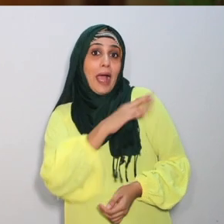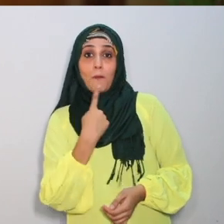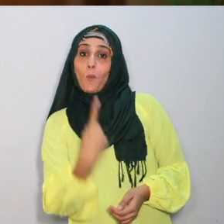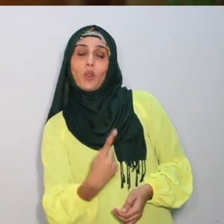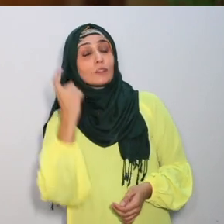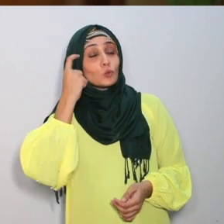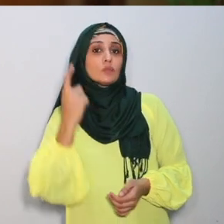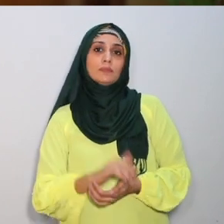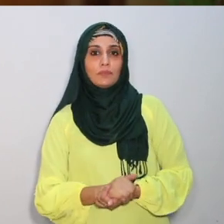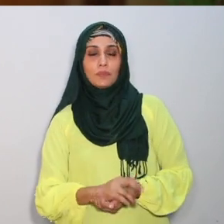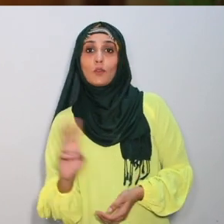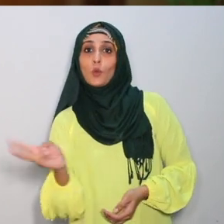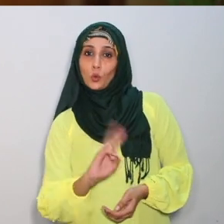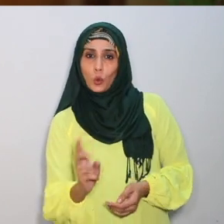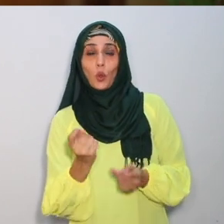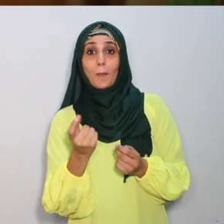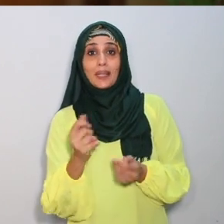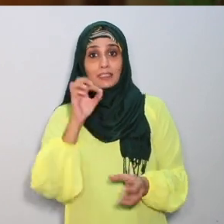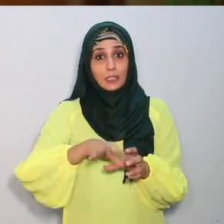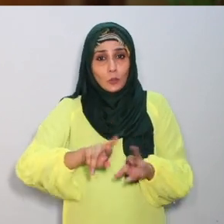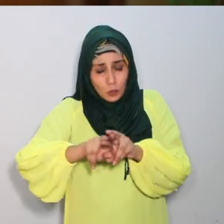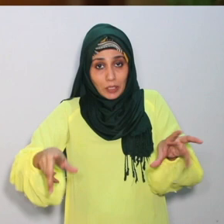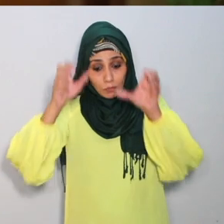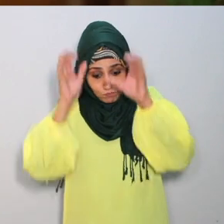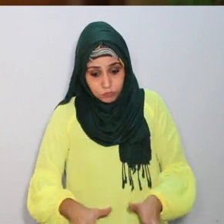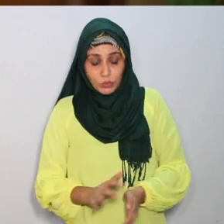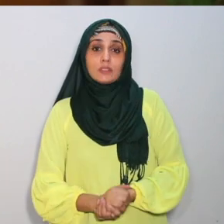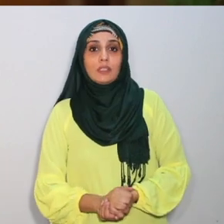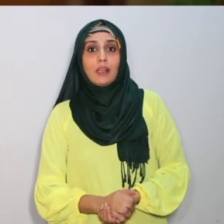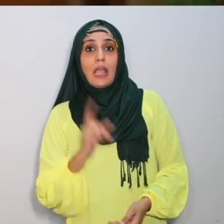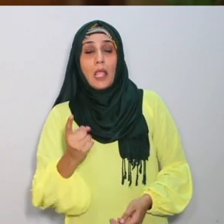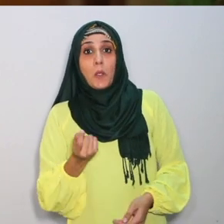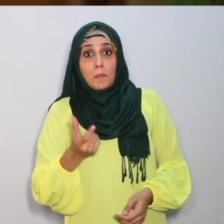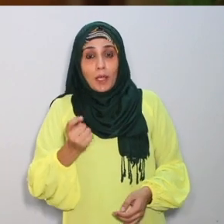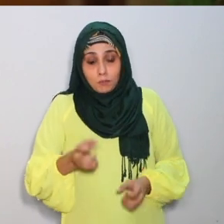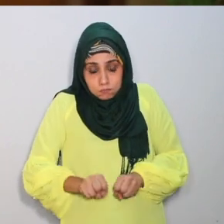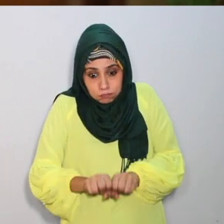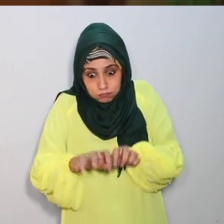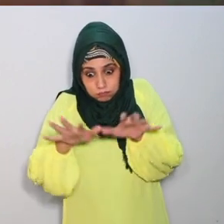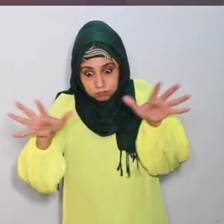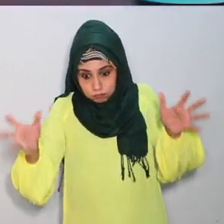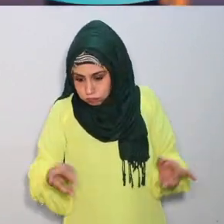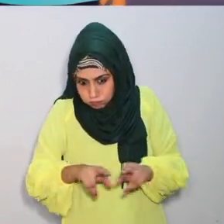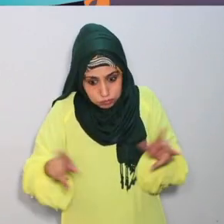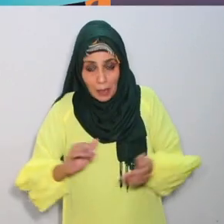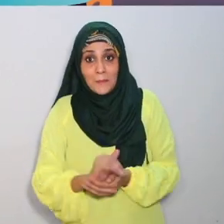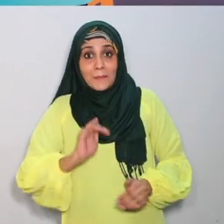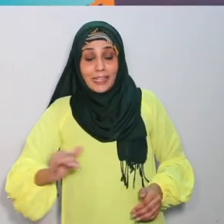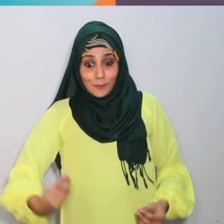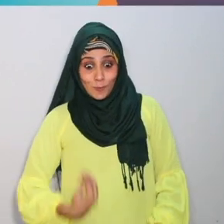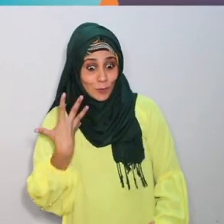कहा। जब उन्होंने गुल्लक तोड़ा तो उसमें से पैसों का एक ढेर निकला। बच्चों